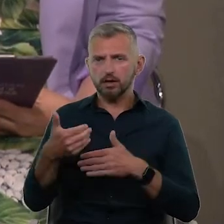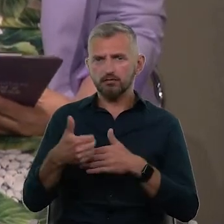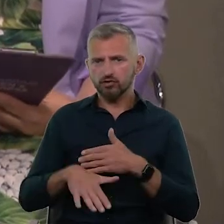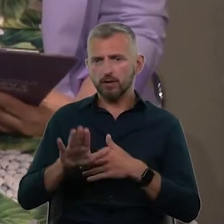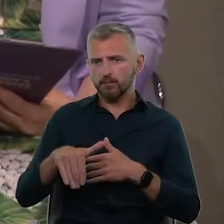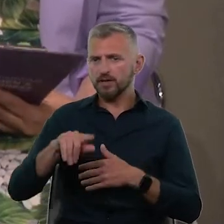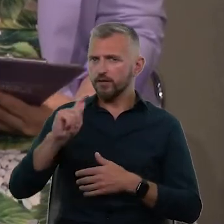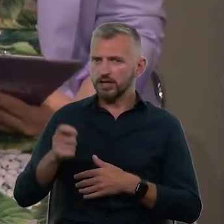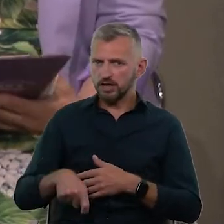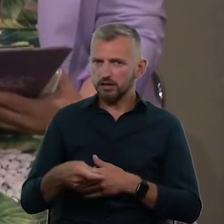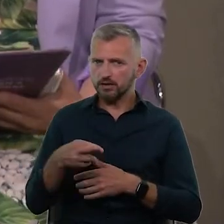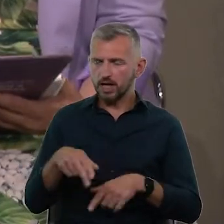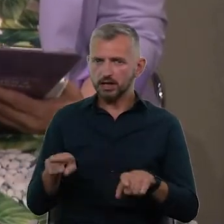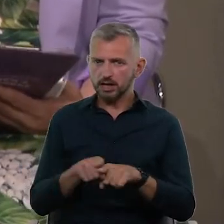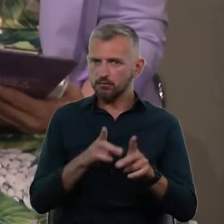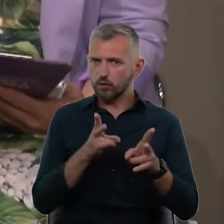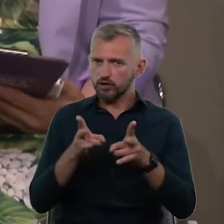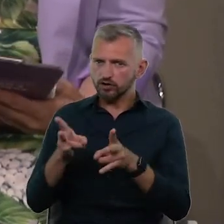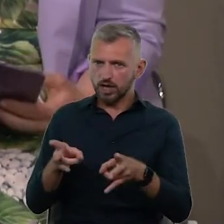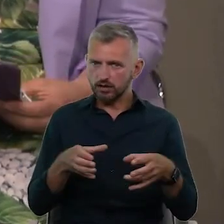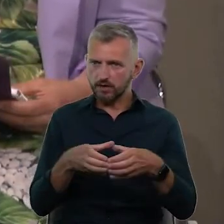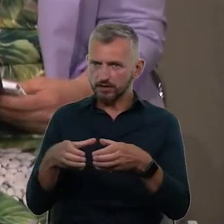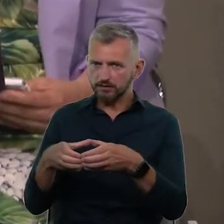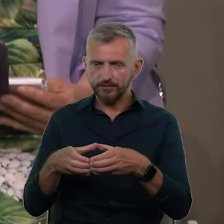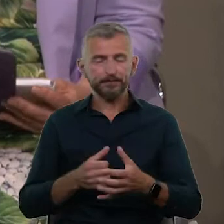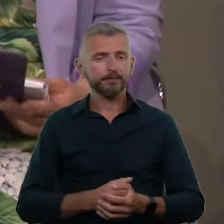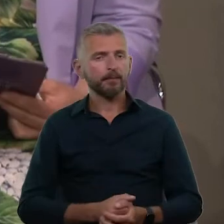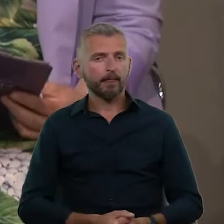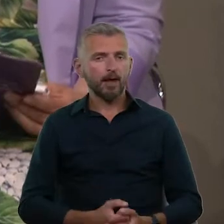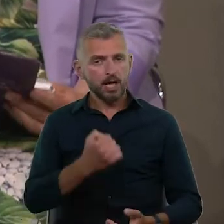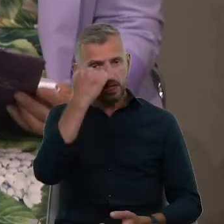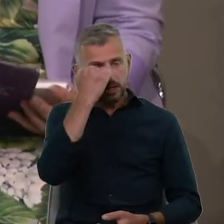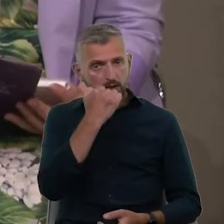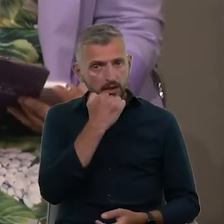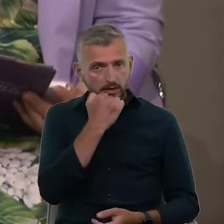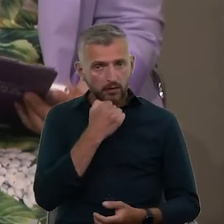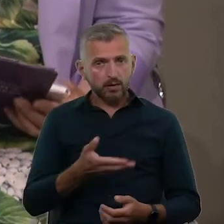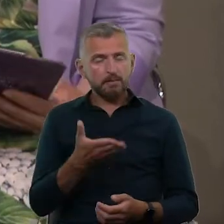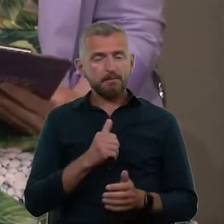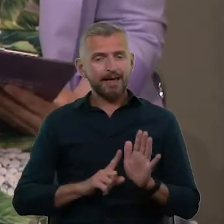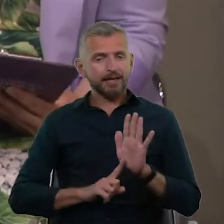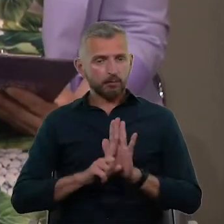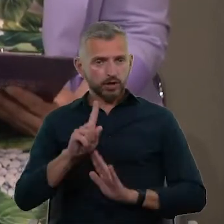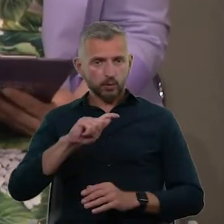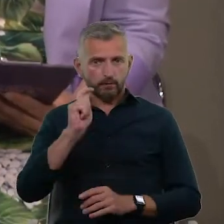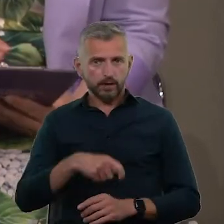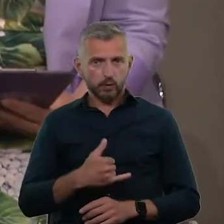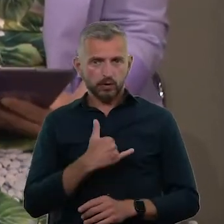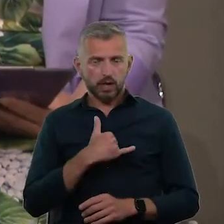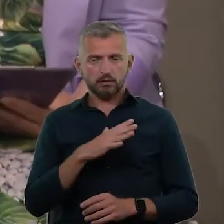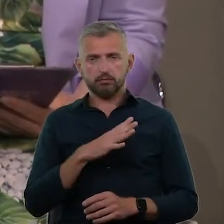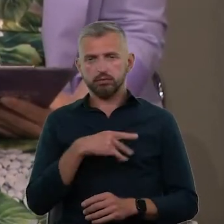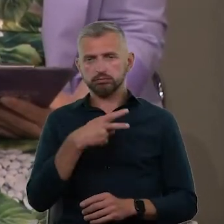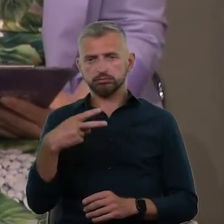і після війни для таких постраждалих верст. Дякую. Значить, ми на початку війни, в нас було